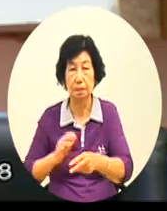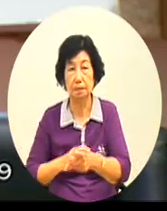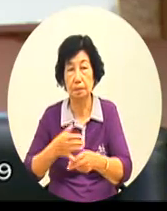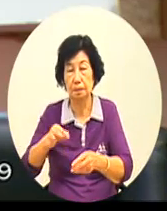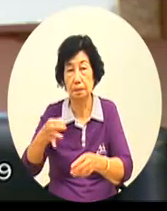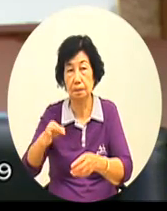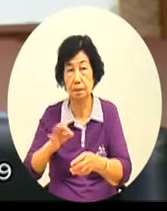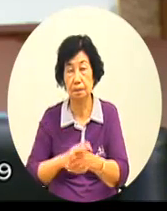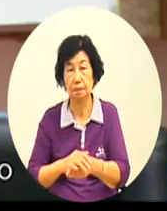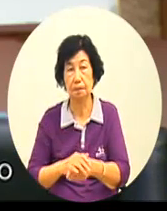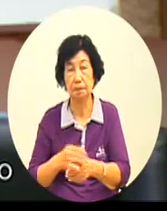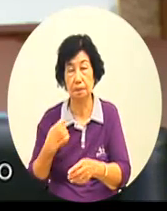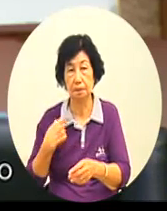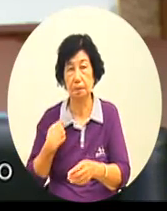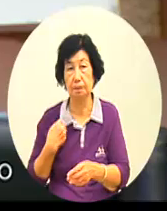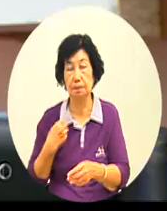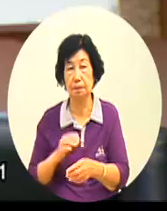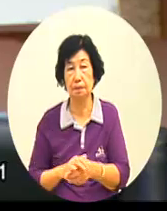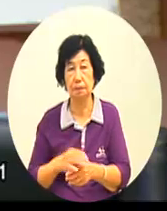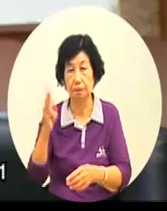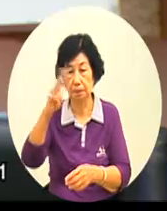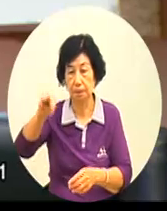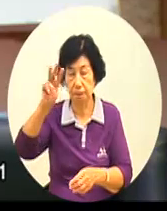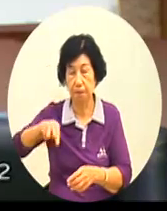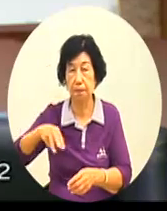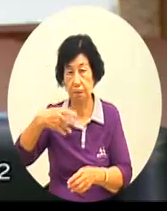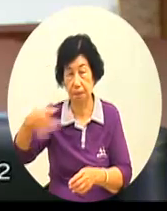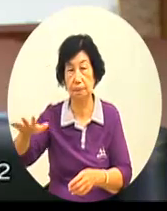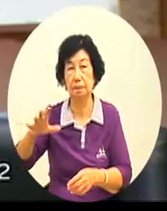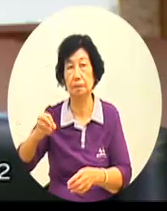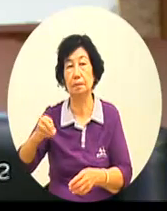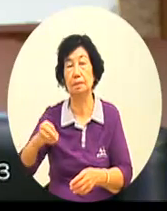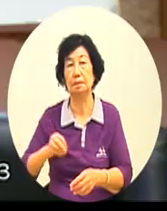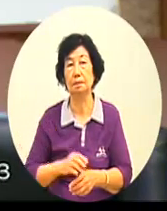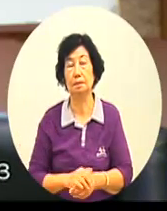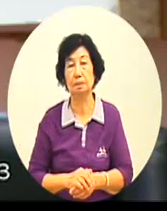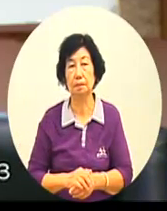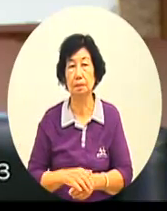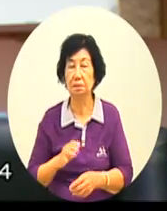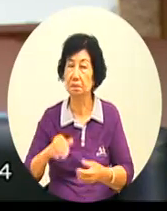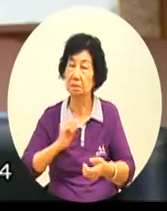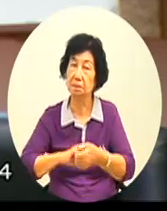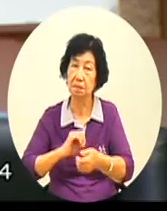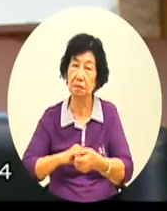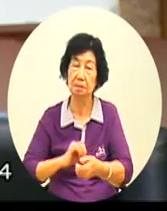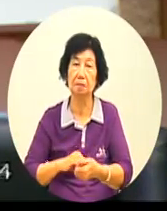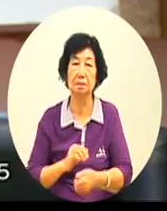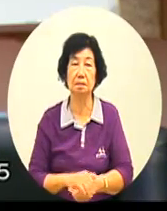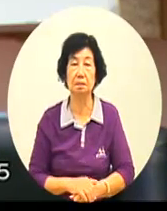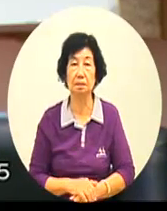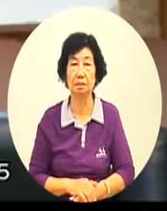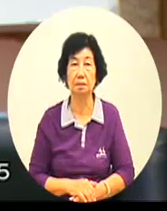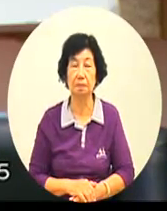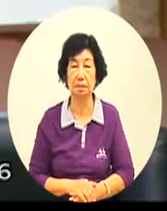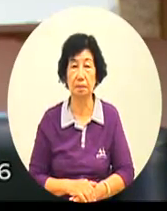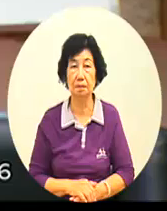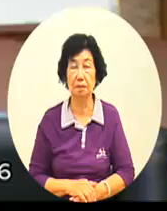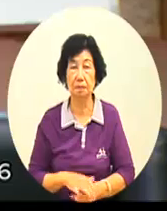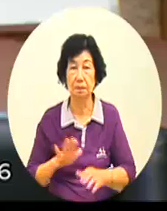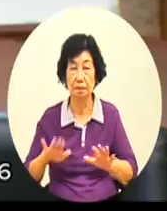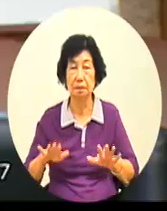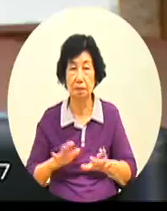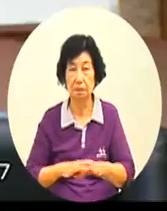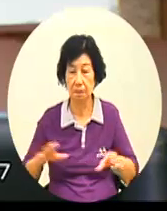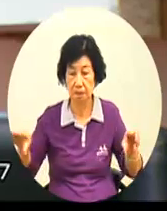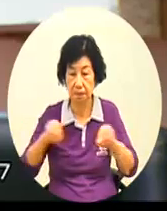道的资讯是3000多万，应该不止了哈。那么加统筹款，